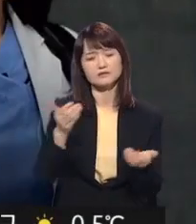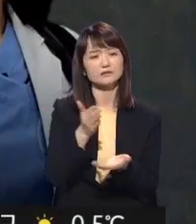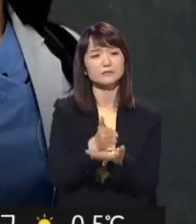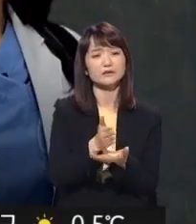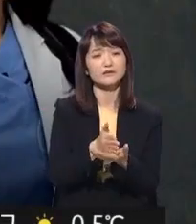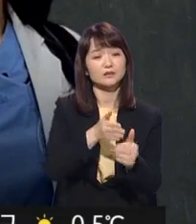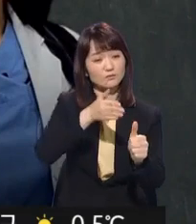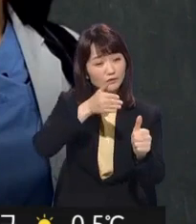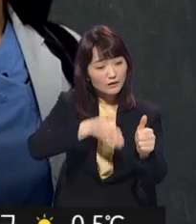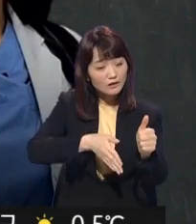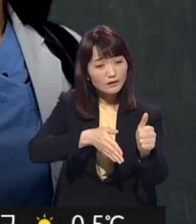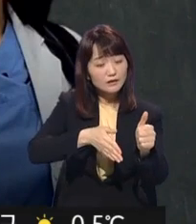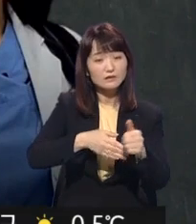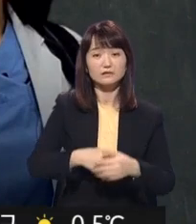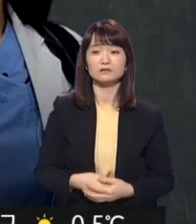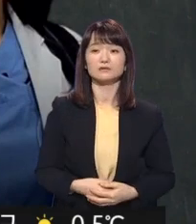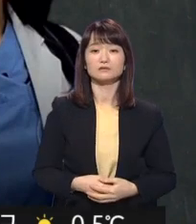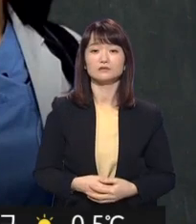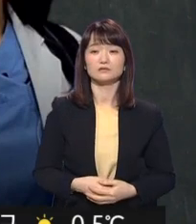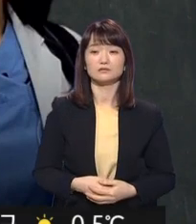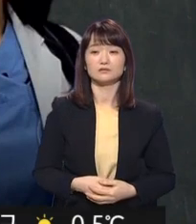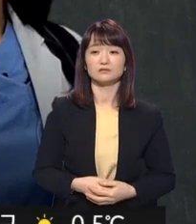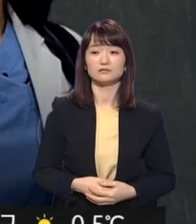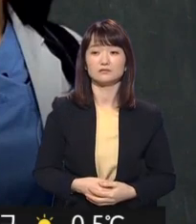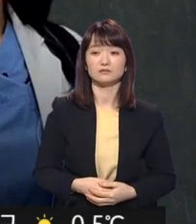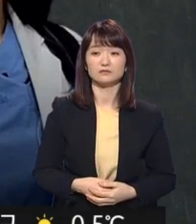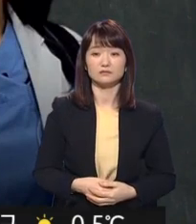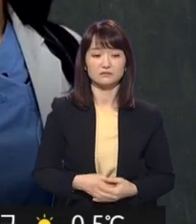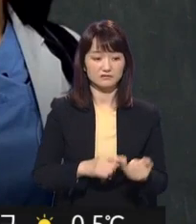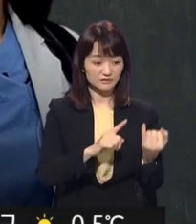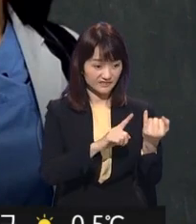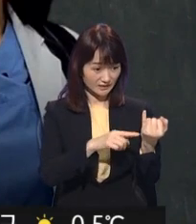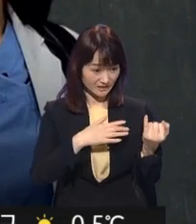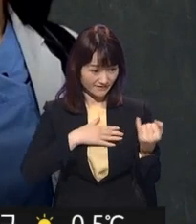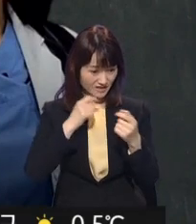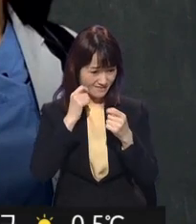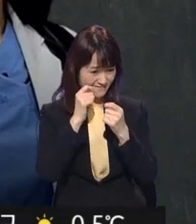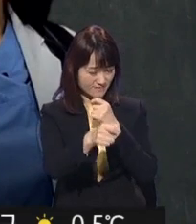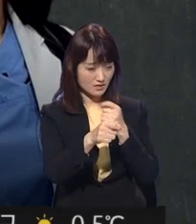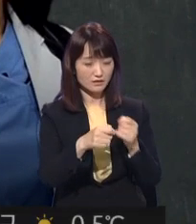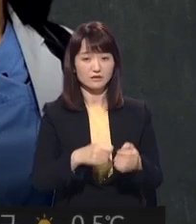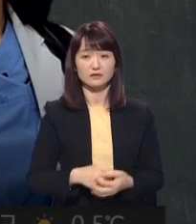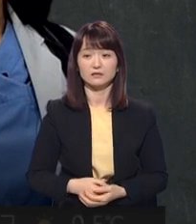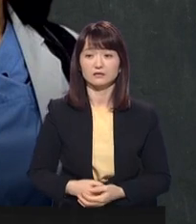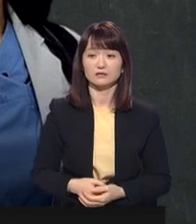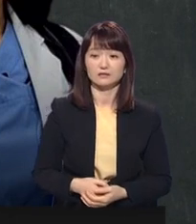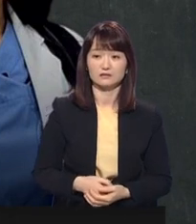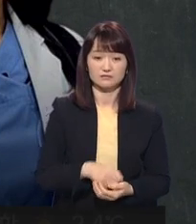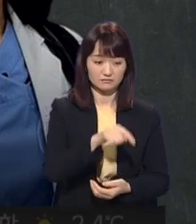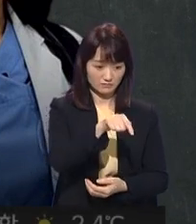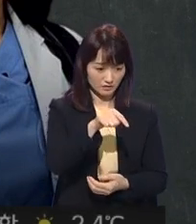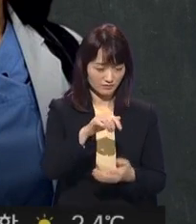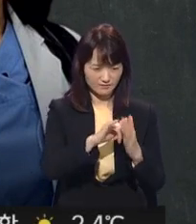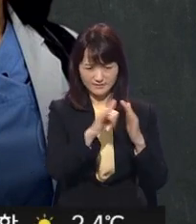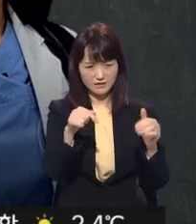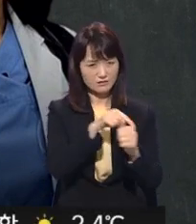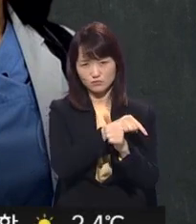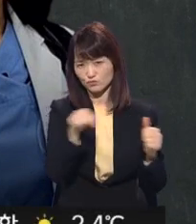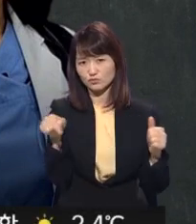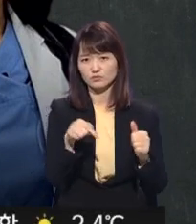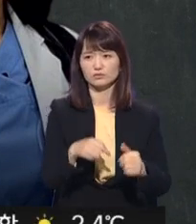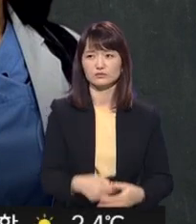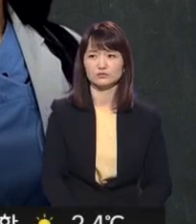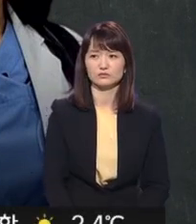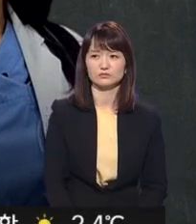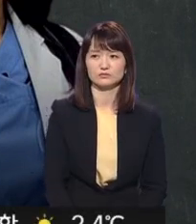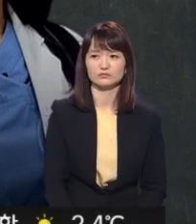애원을 했습니다 그러다가 중간에는 아까 얘기한 대로 사기를 쳤다 로맨스 스캔을 당했다 너희 가족도 다 죽이겠다 뭐